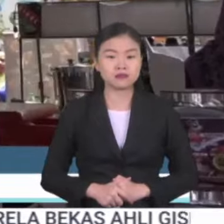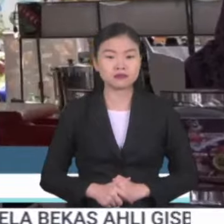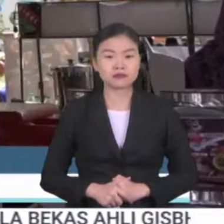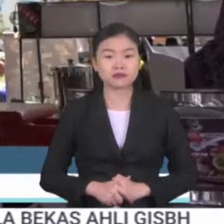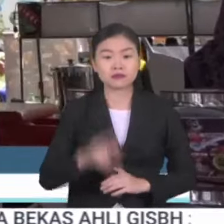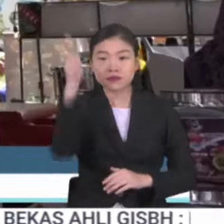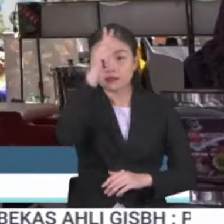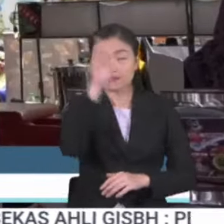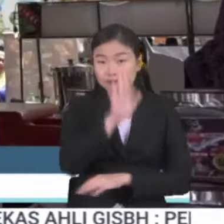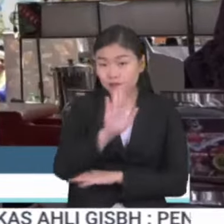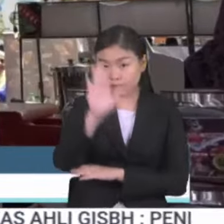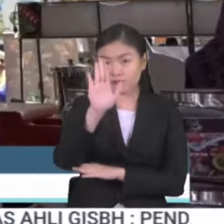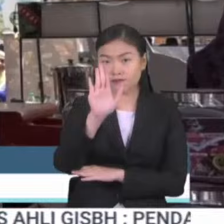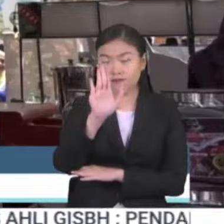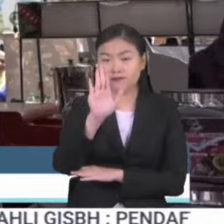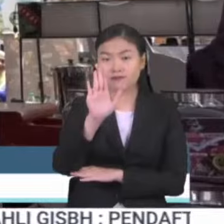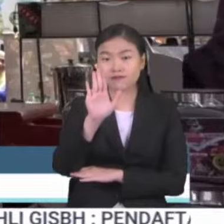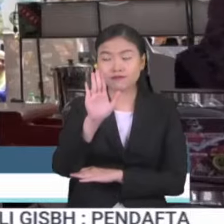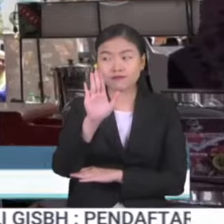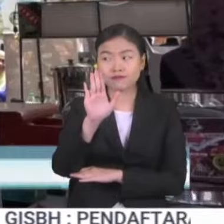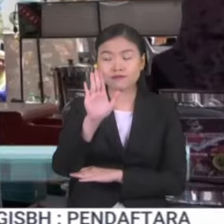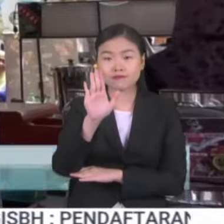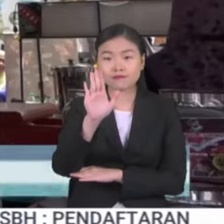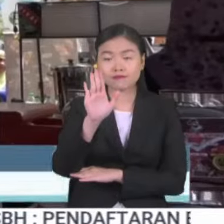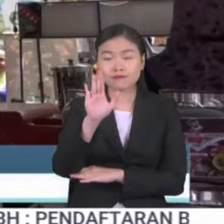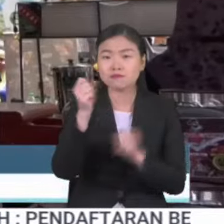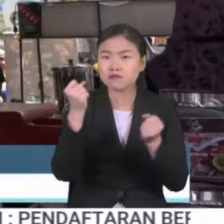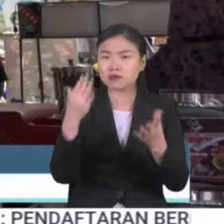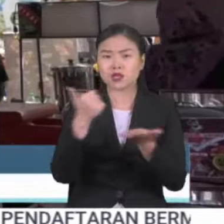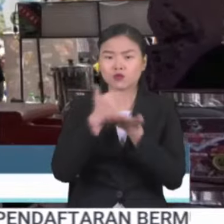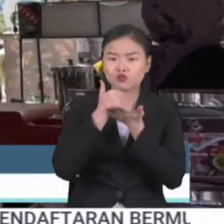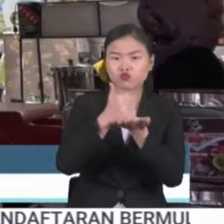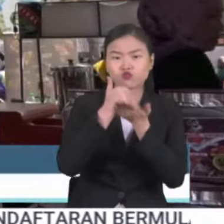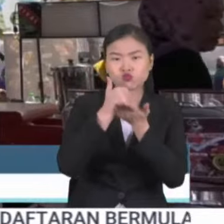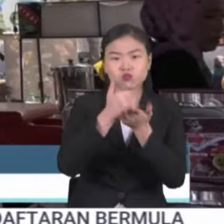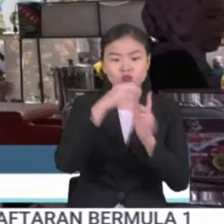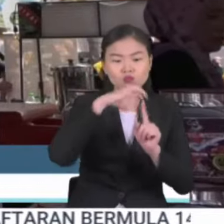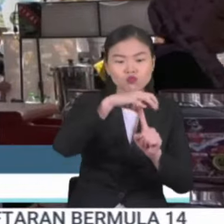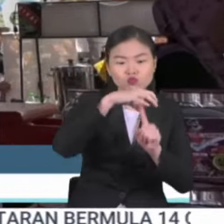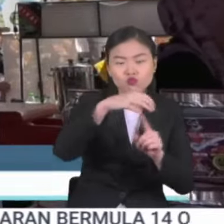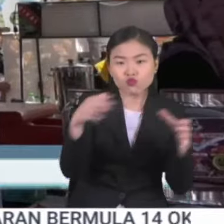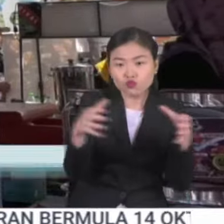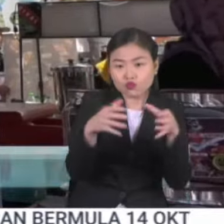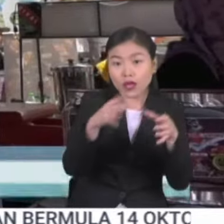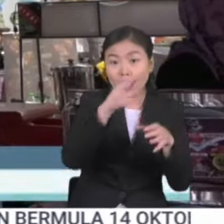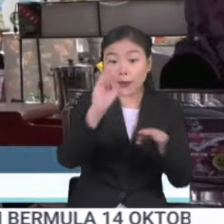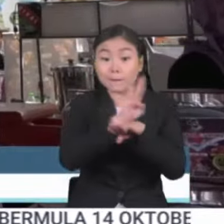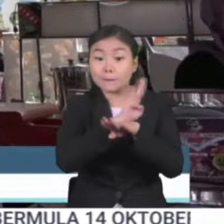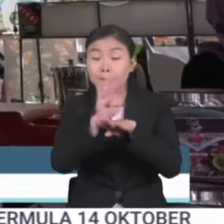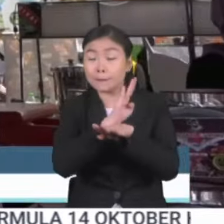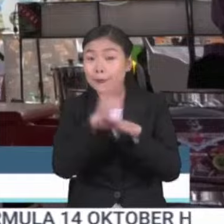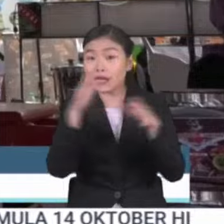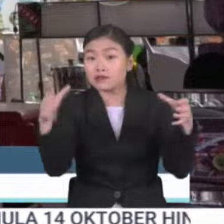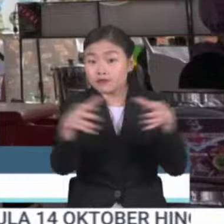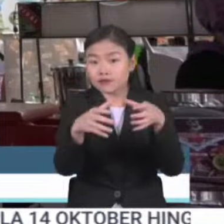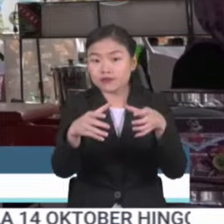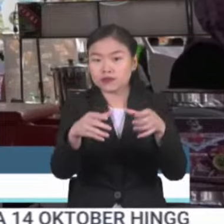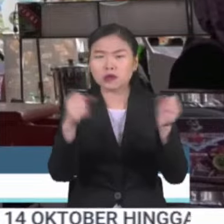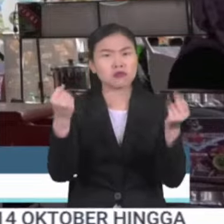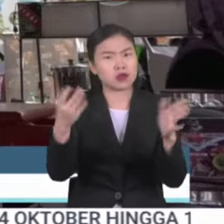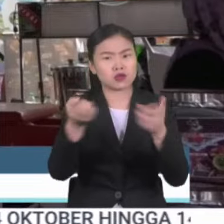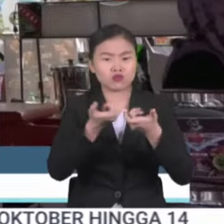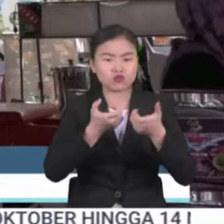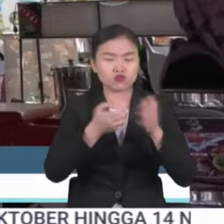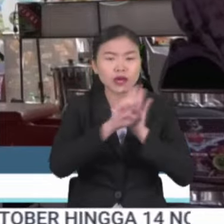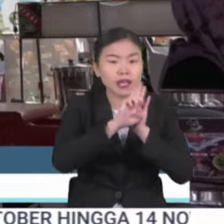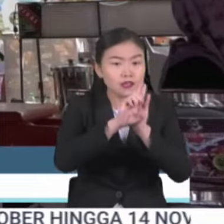Kerajaan Madani ini banyak bantuan kepada penjajah kecil dan juga peniaga-peniaga kecil dan juga banyak expo dan juga